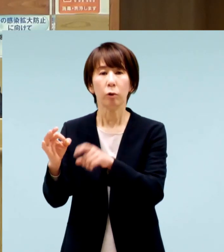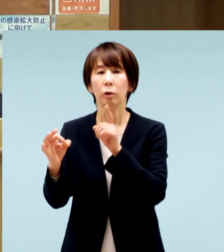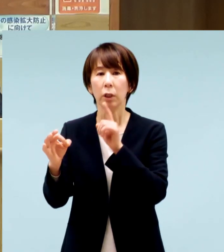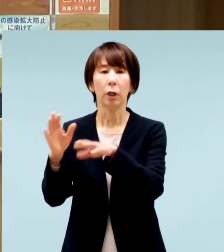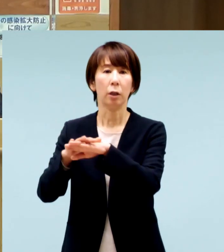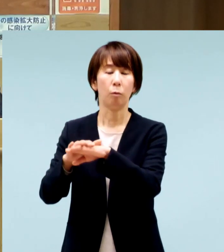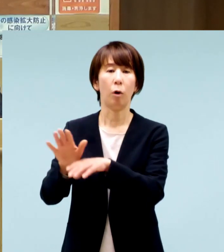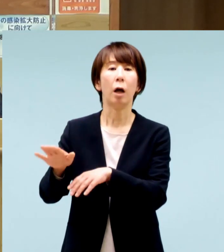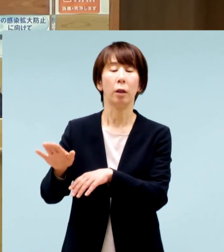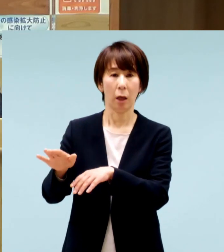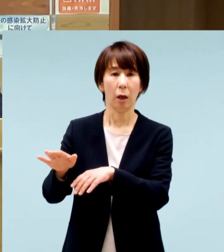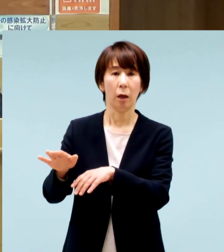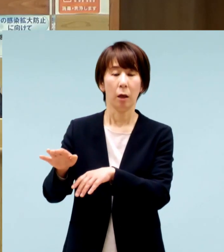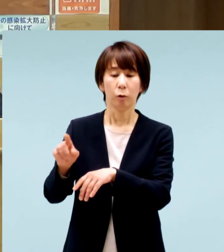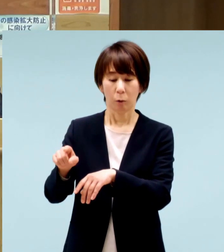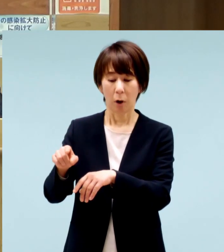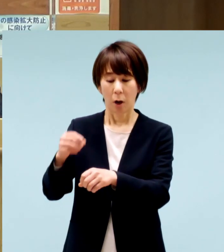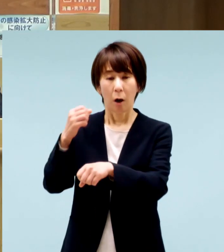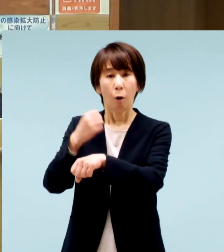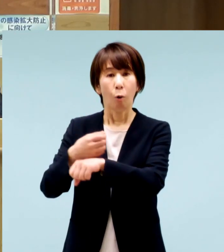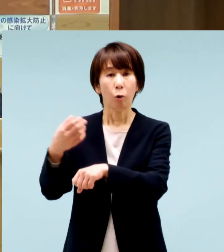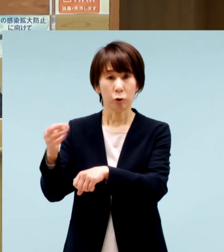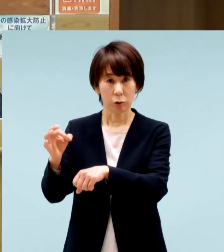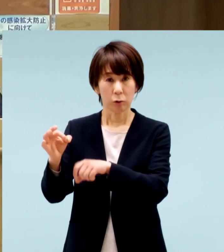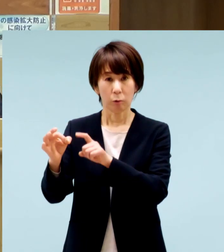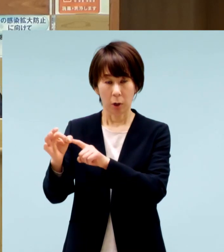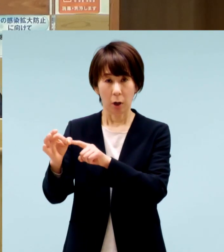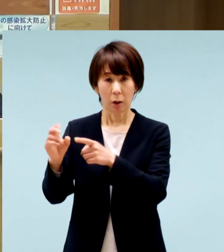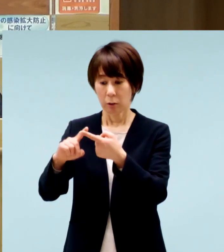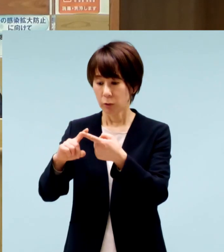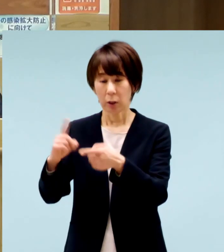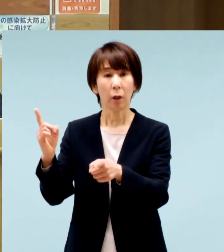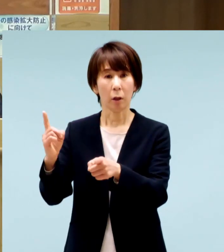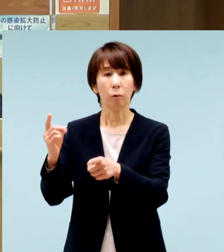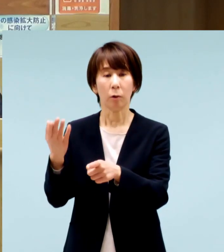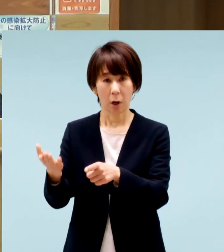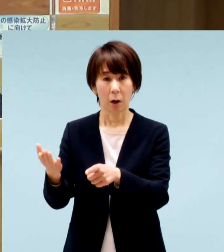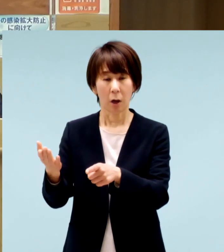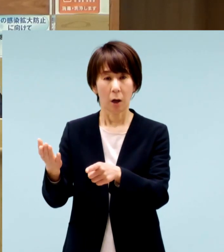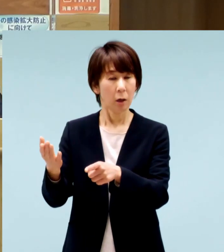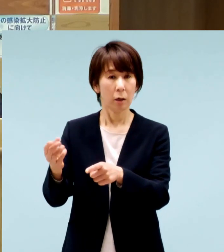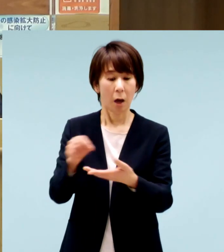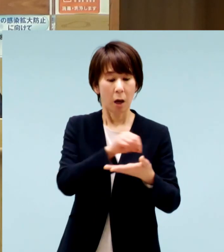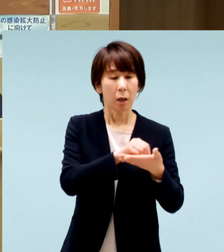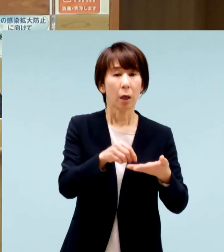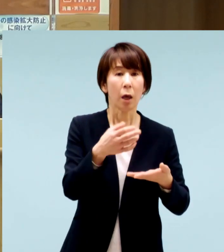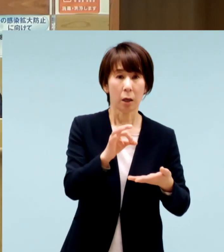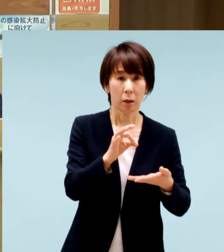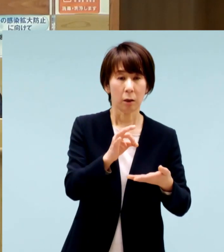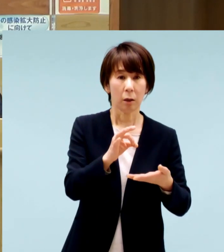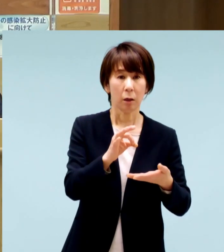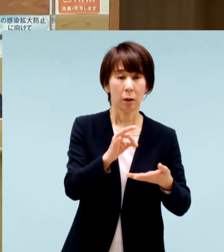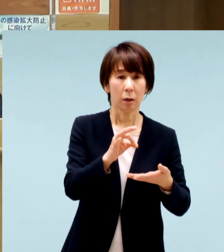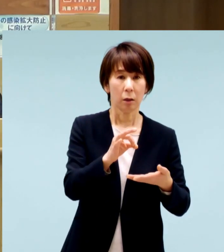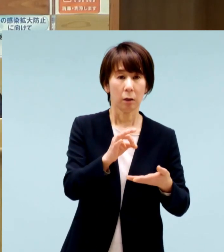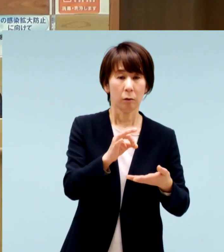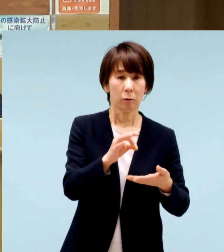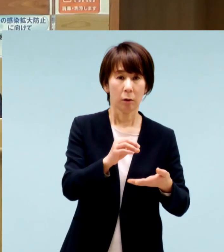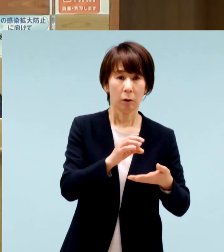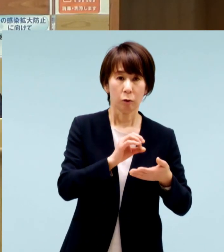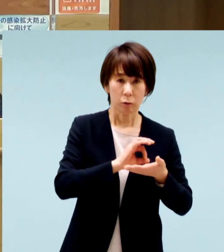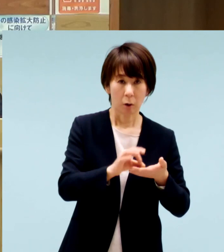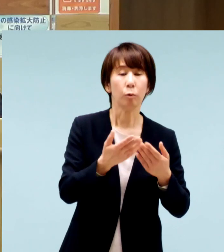が適切じゃないのか、それとも経費として使うってことであれば、まあ、当然その使った経費っていう